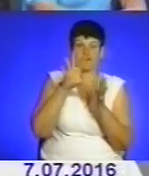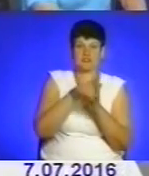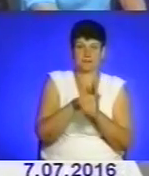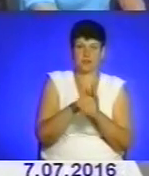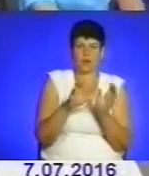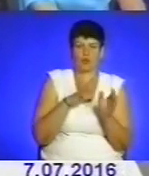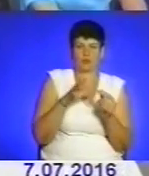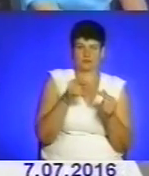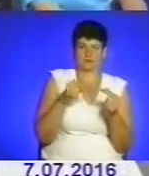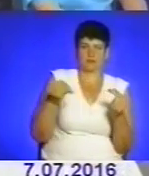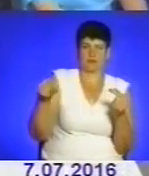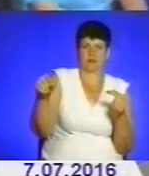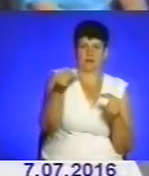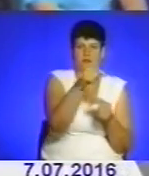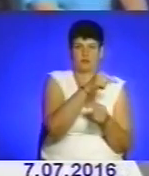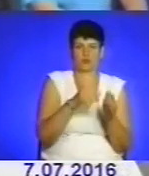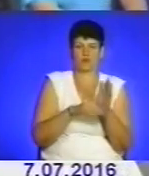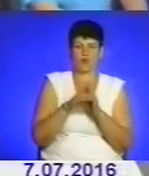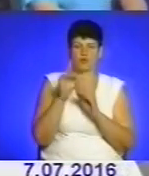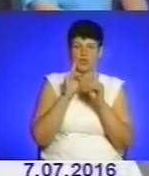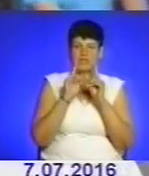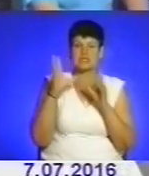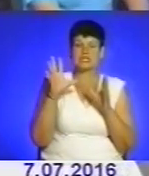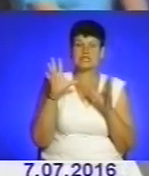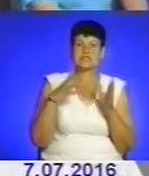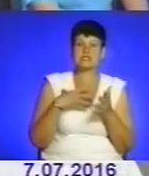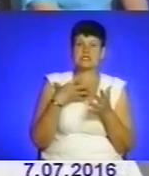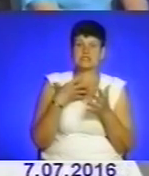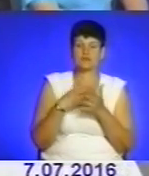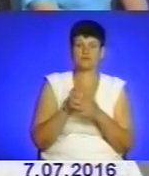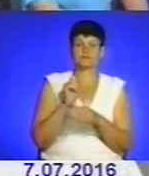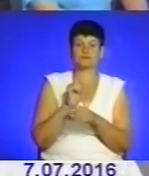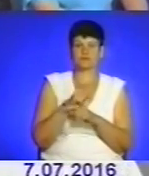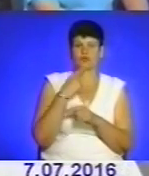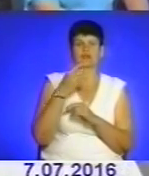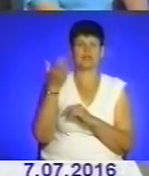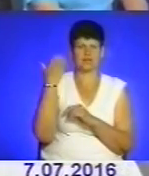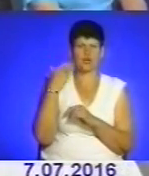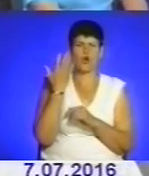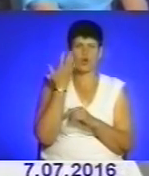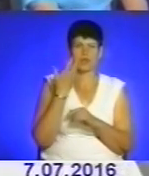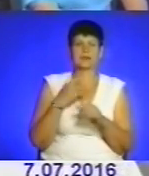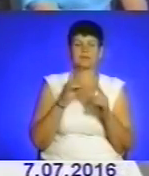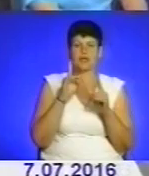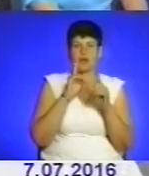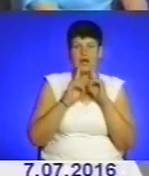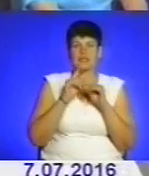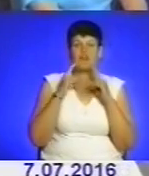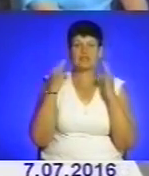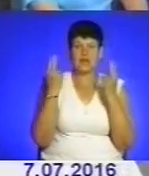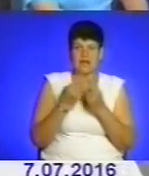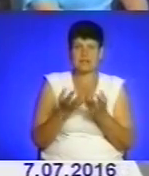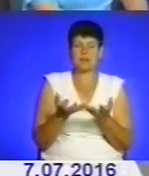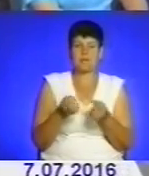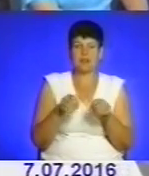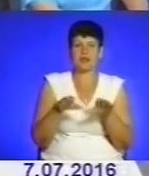ще й по периметру навколо Верховної Ради. Свої вимоги ми висунули ще раніше, коли Рада Федерації профспілок України приймала рішення про проведення